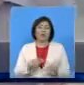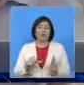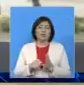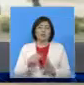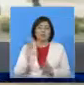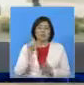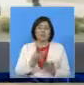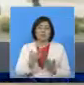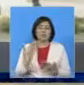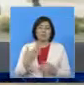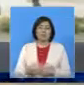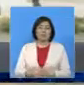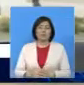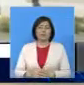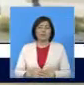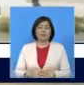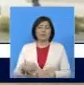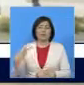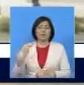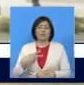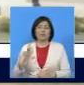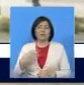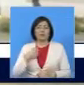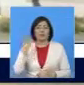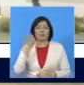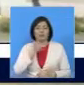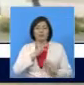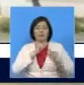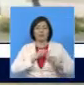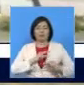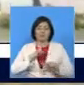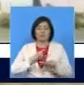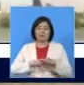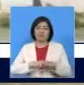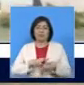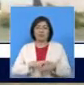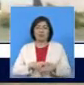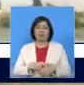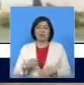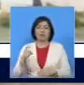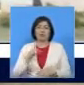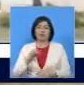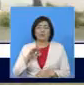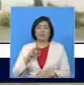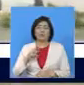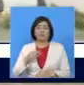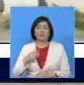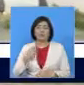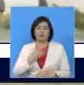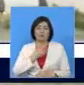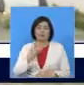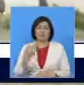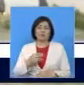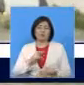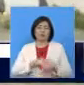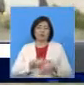назад. С 2015 года работаю инспектором в патрульном подразделении в полиции Хромтауского района. Хочу сказать, что работать в